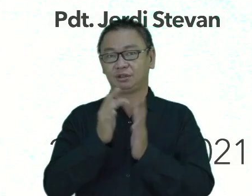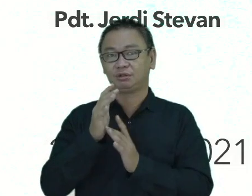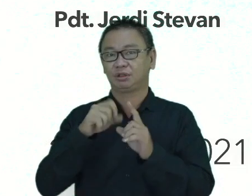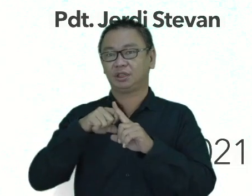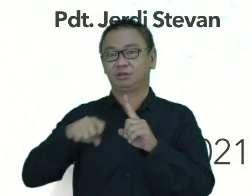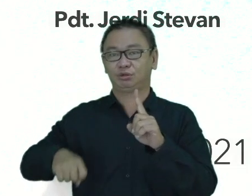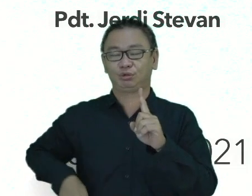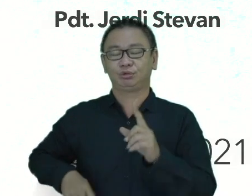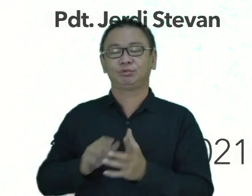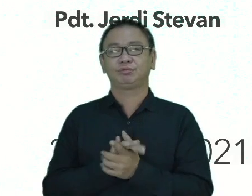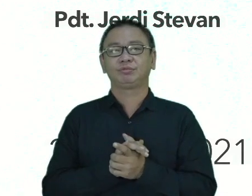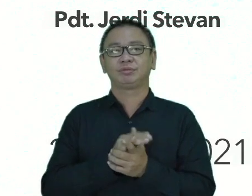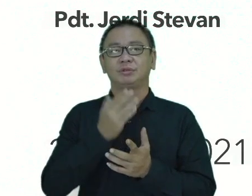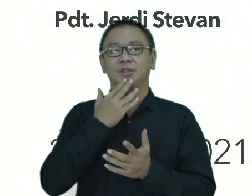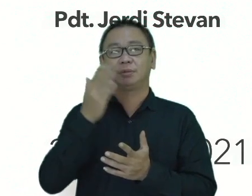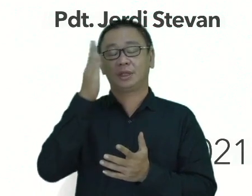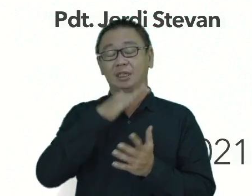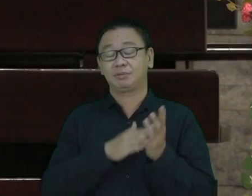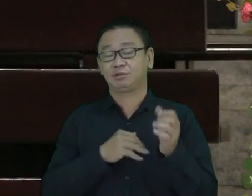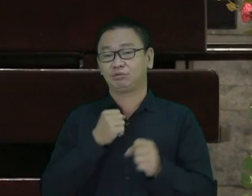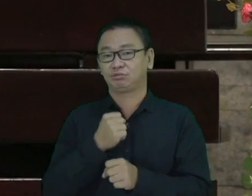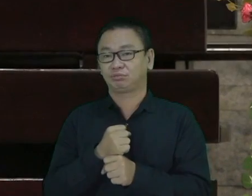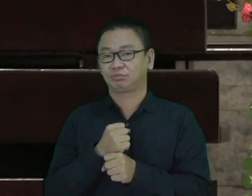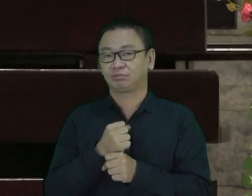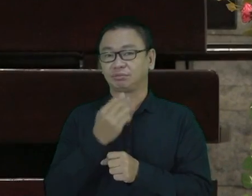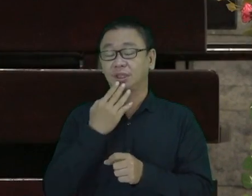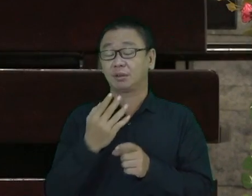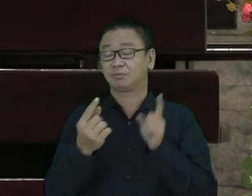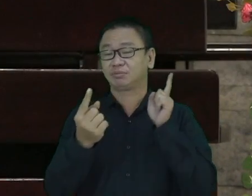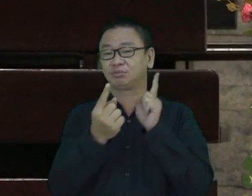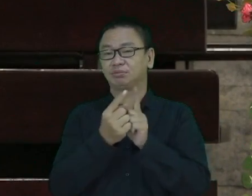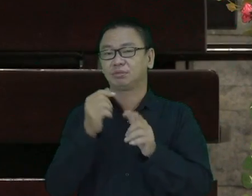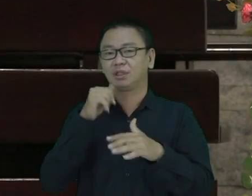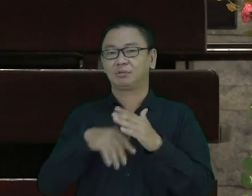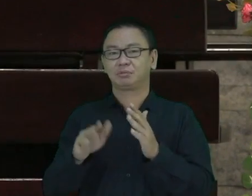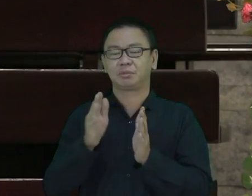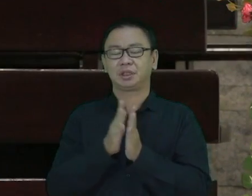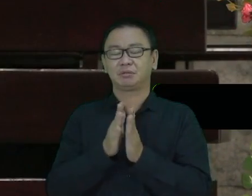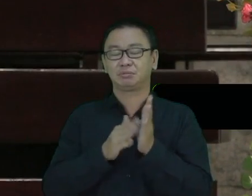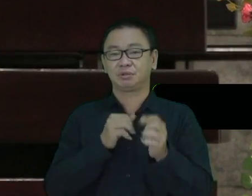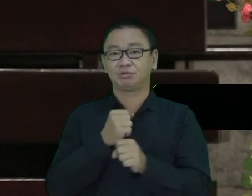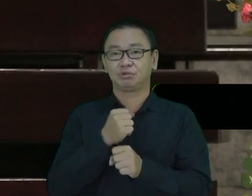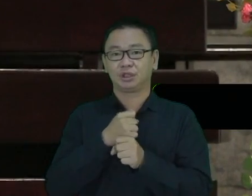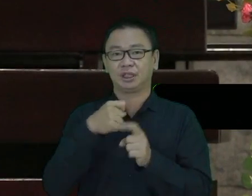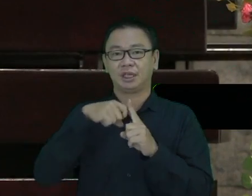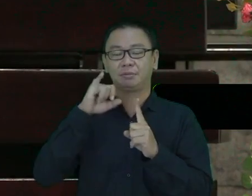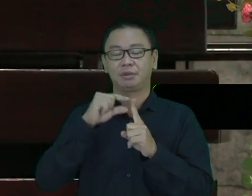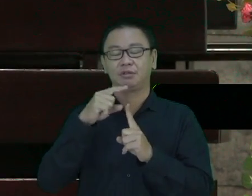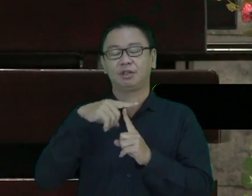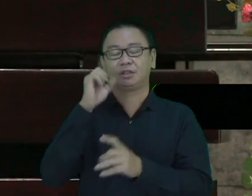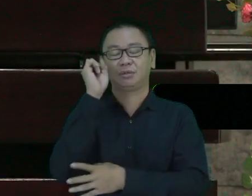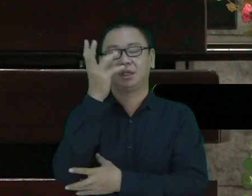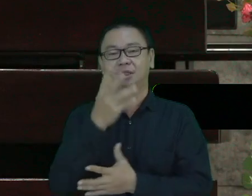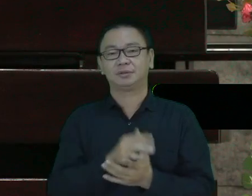Kristus. Selamat hari Minggu. Selamat berjumpa kembali dalam kebaktian Minggu di GKI Peterongan